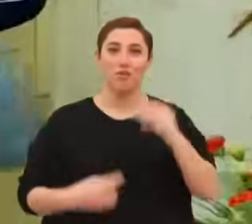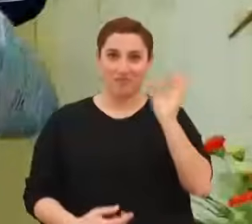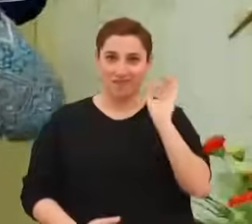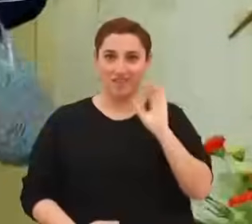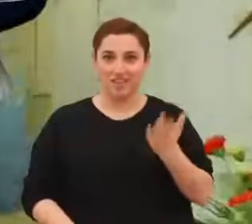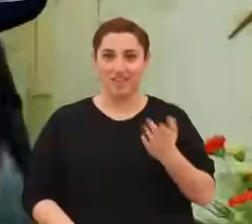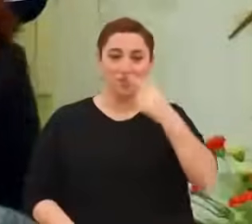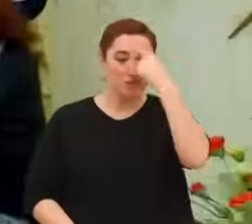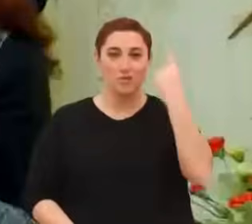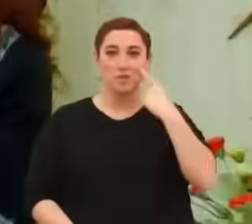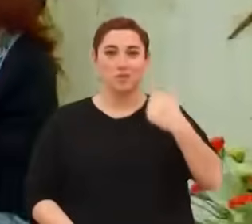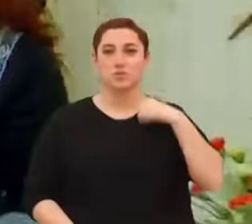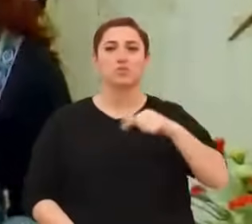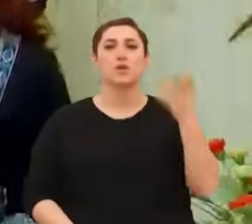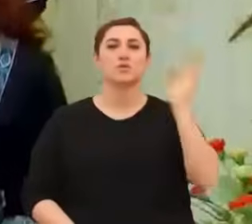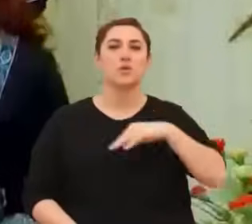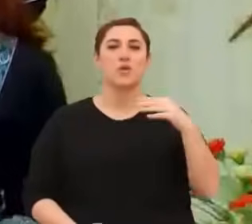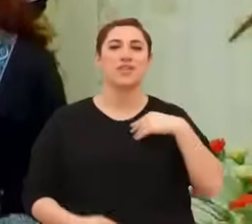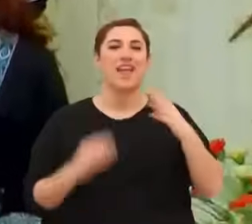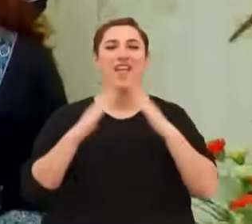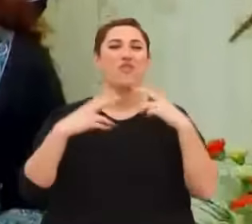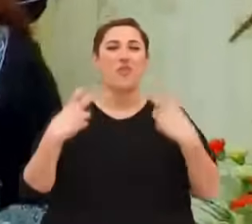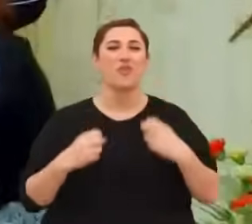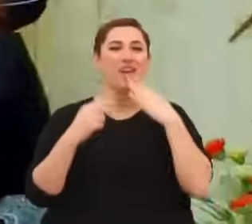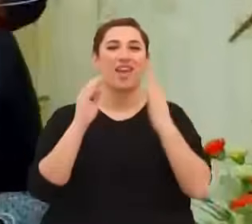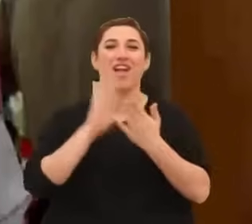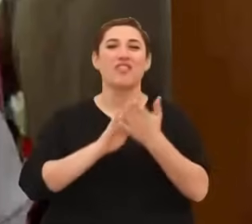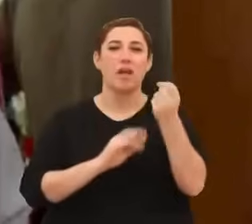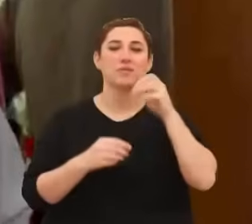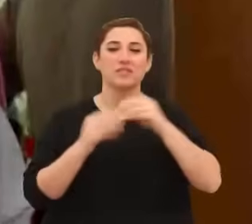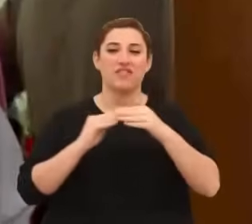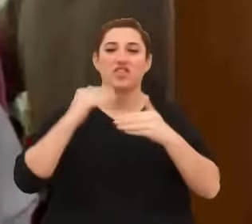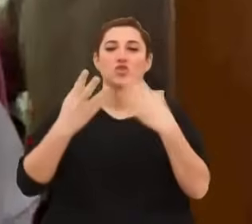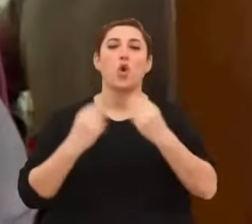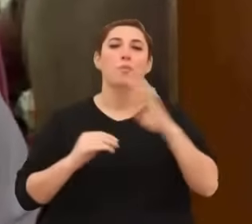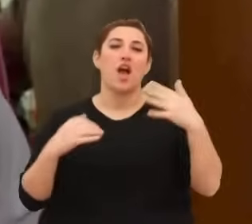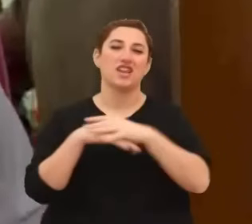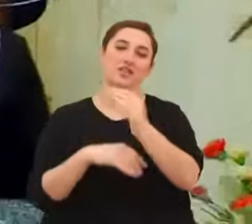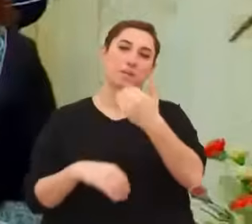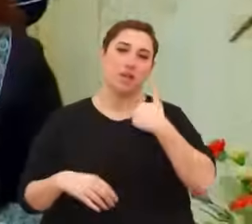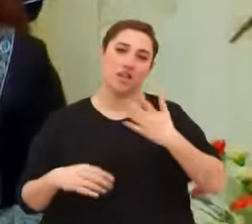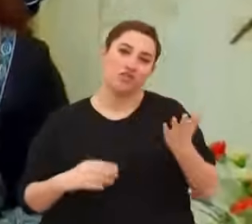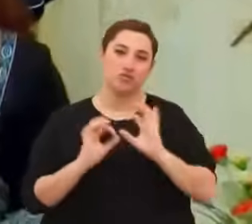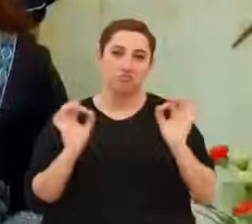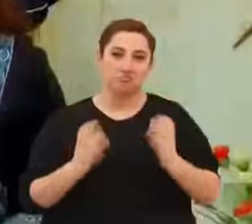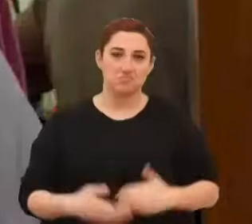Evet ya, şansa bak bizdeki. Bundan sonra ikametgah almak için evden çıkmamıza gerek yok. Pıt, gelecek akşam ikametgahlar.